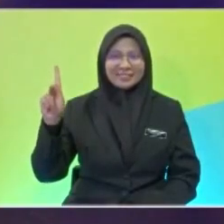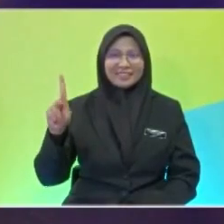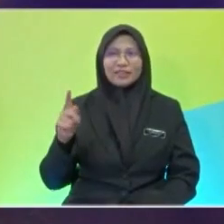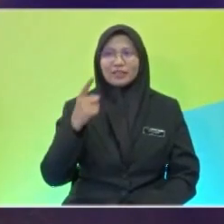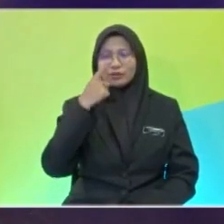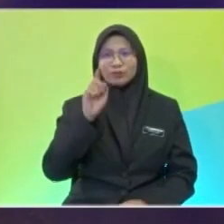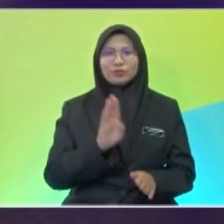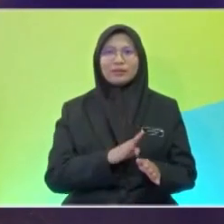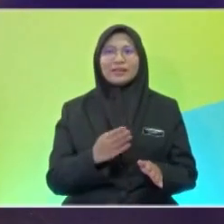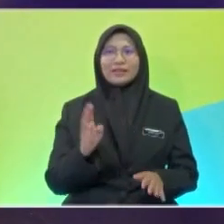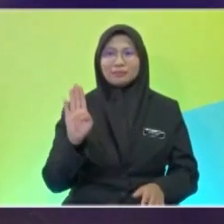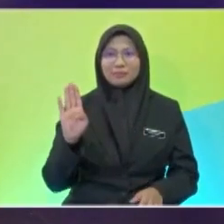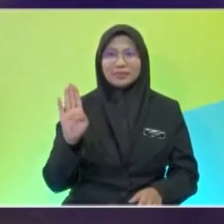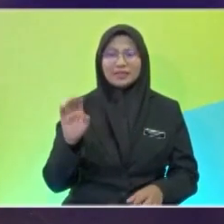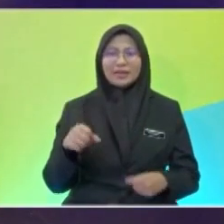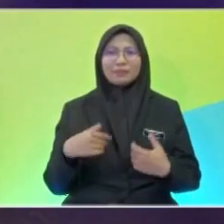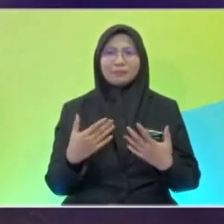tanggung jawab